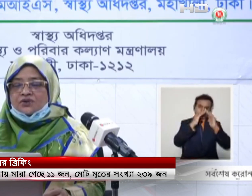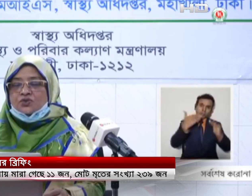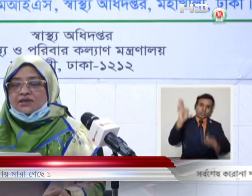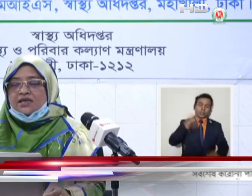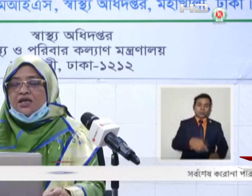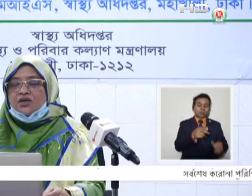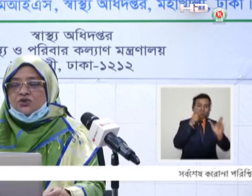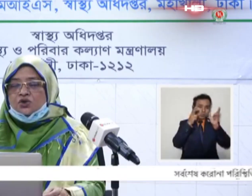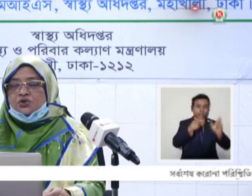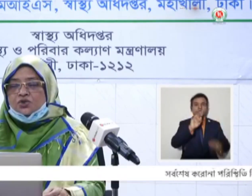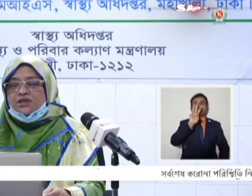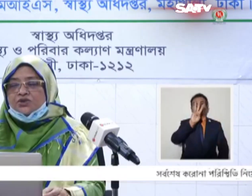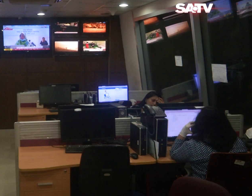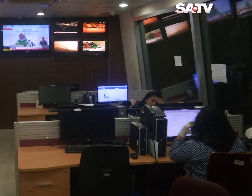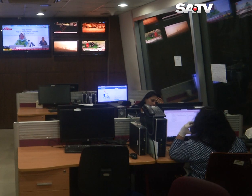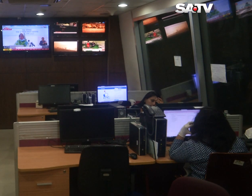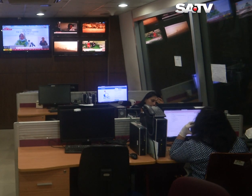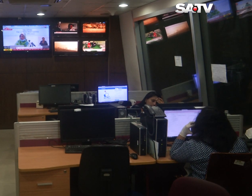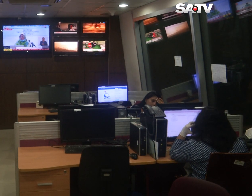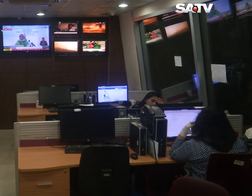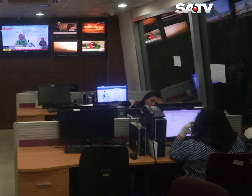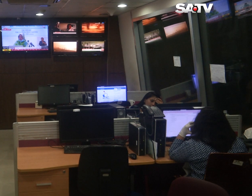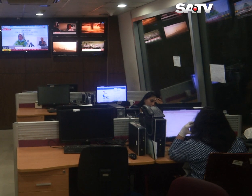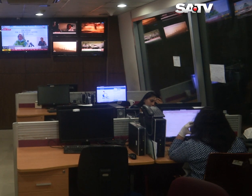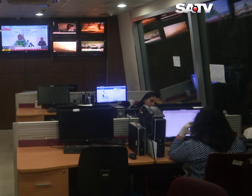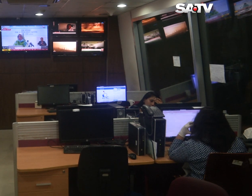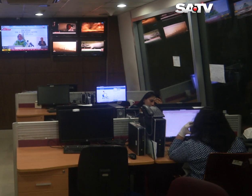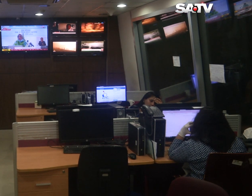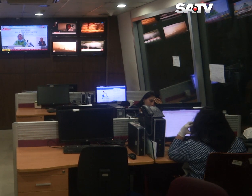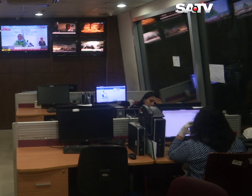176640 জন। এস কে সৌরভ, এসএটিভি, ঢাকা।